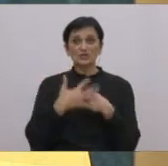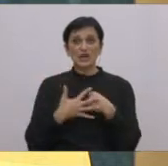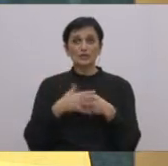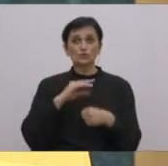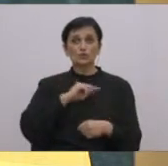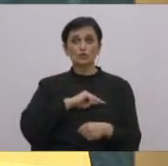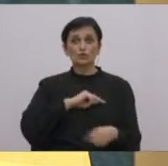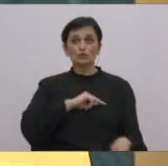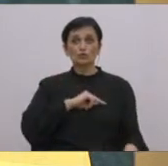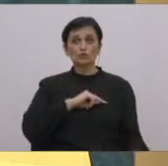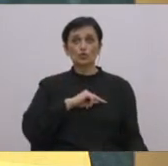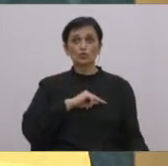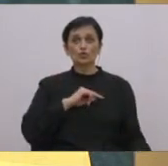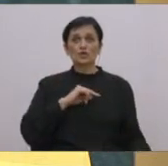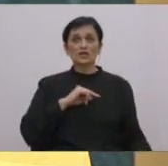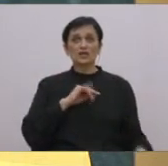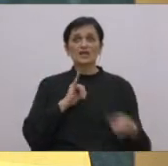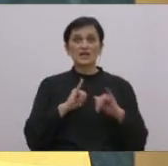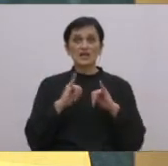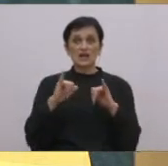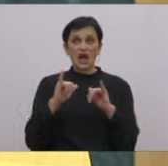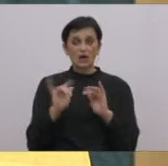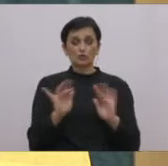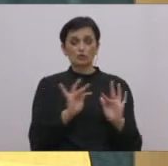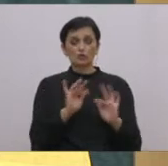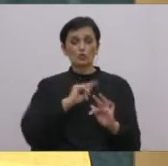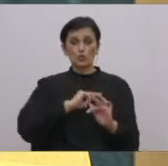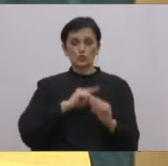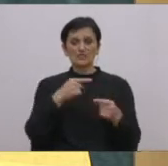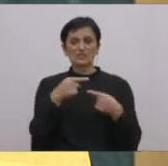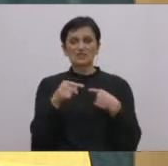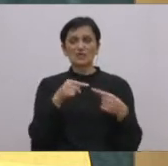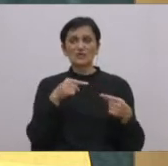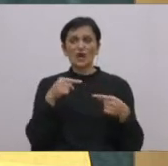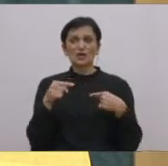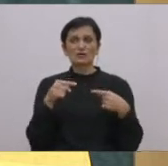მუშაობა განვითარებაზე ასევე მიმდინარეობს მუშაობა და სხვადასხვა